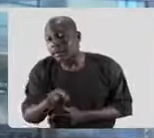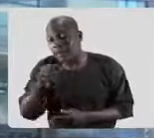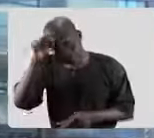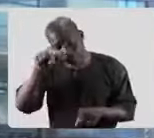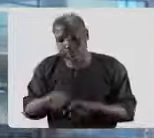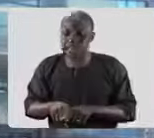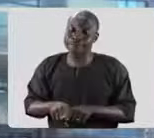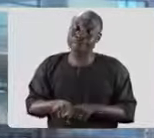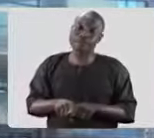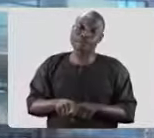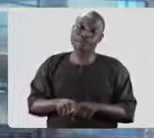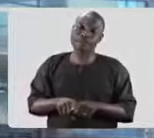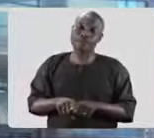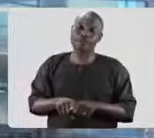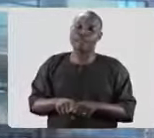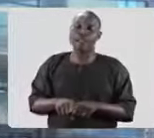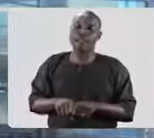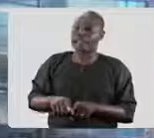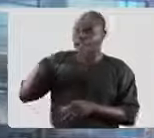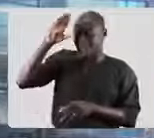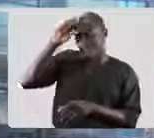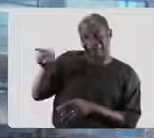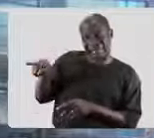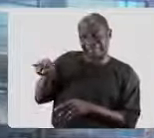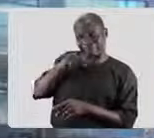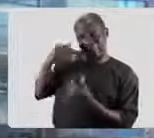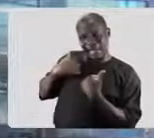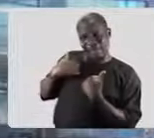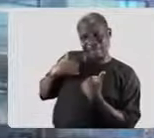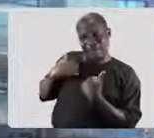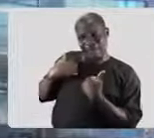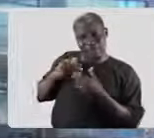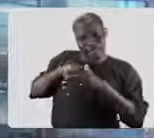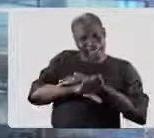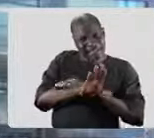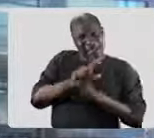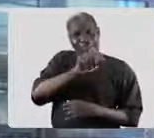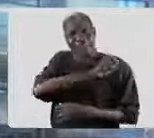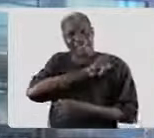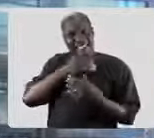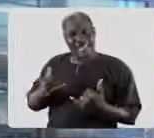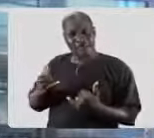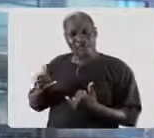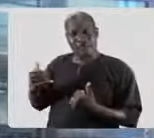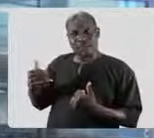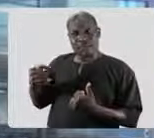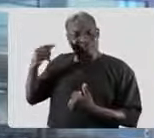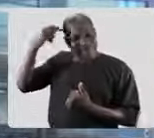da popa wuti me e ti abrante ne wonya kwa ko police mo no onam ho nyina no e ka bi ayeden abade